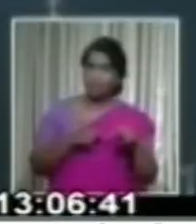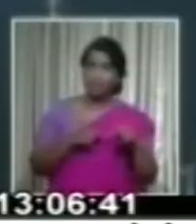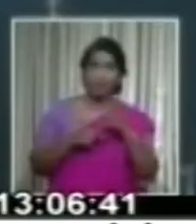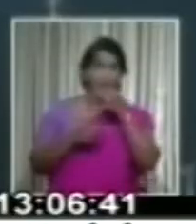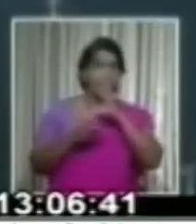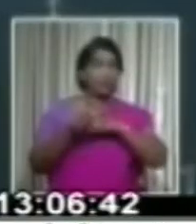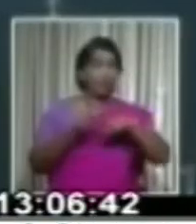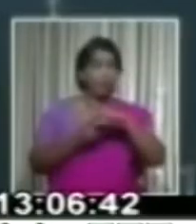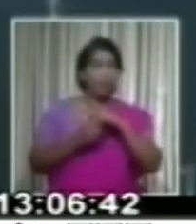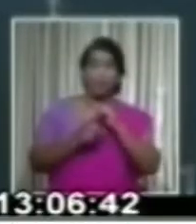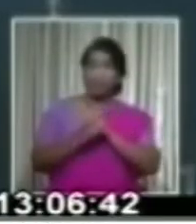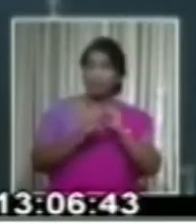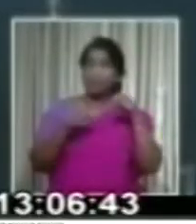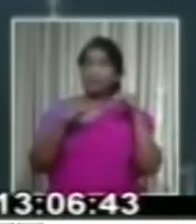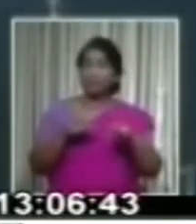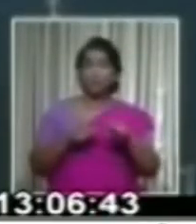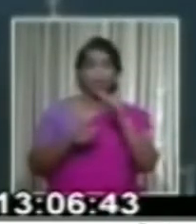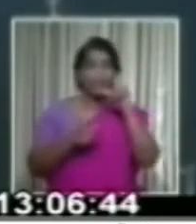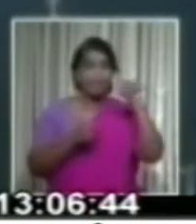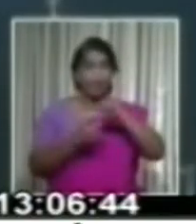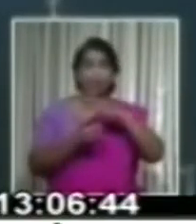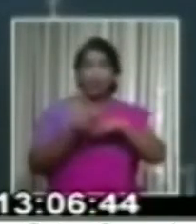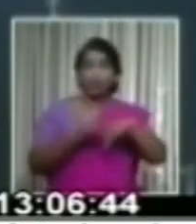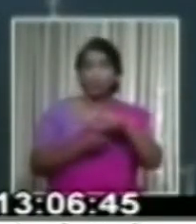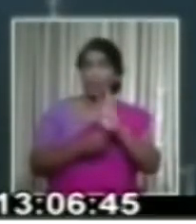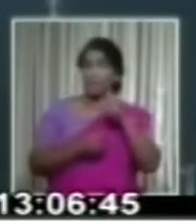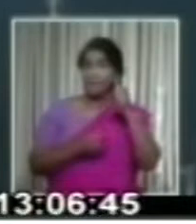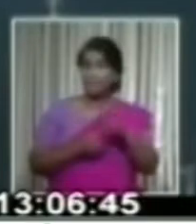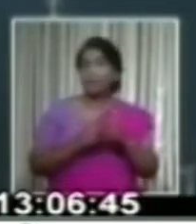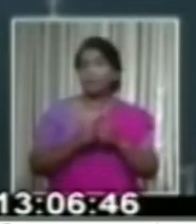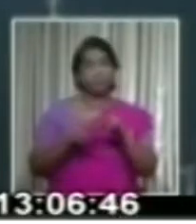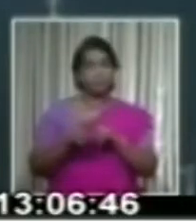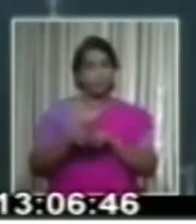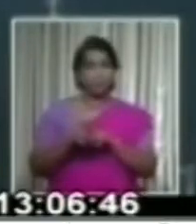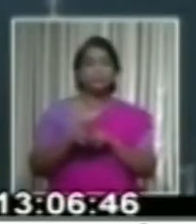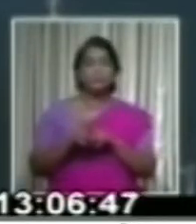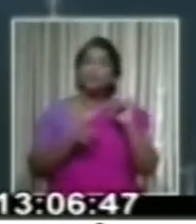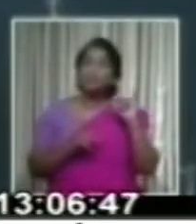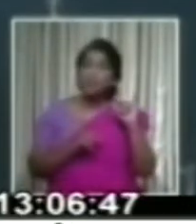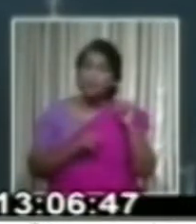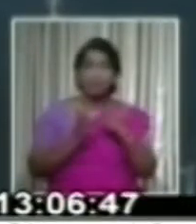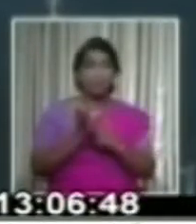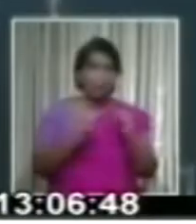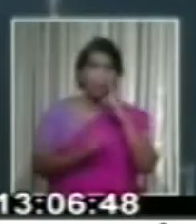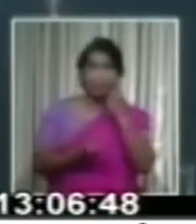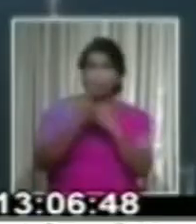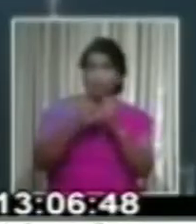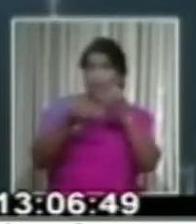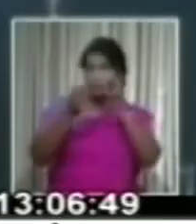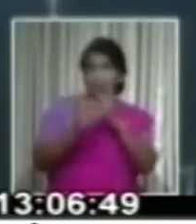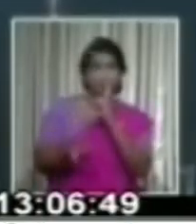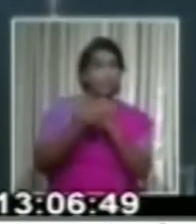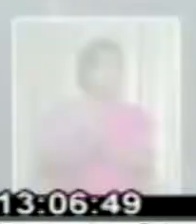சில பதிவு செய்யப்படாத நிறுவனங்கள் தரப்பரிசோதனை மேற்கொள்ளாமல் உர செயலக காரியாலயத்தில் பதியப்படாத தயாரிப்பாளர்கள் போலியாத முறையில் இதற்கு